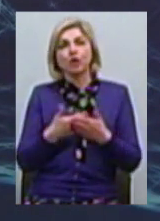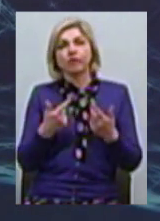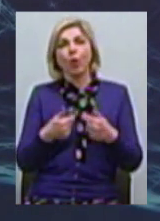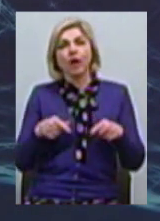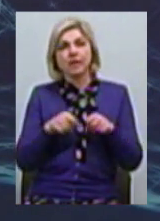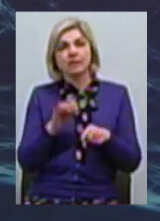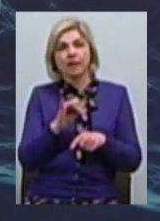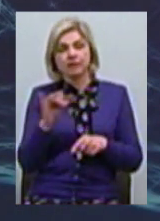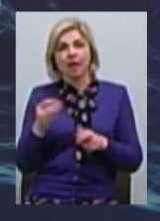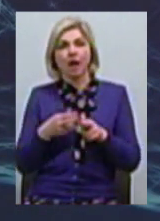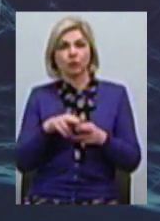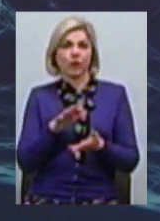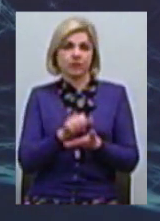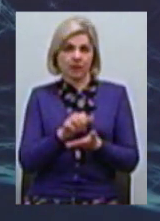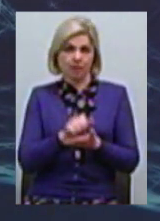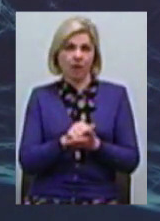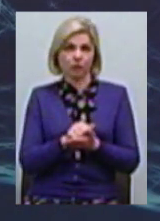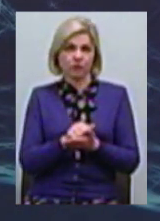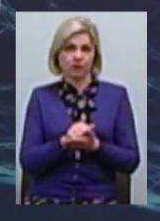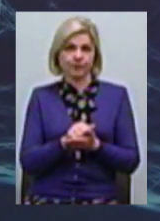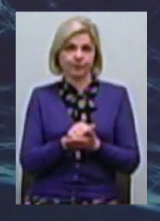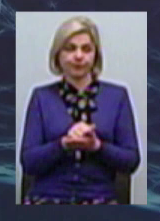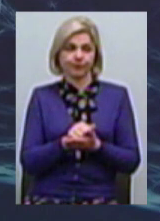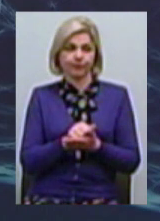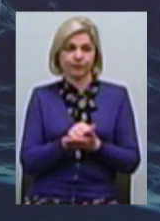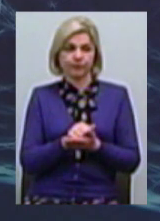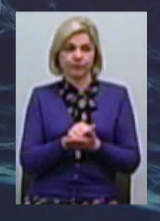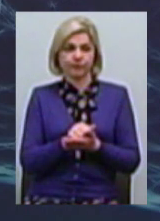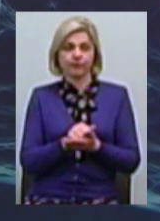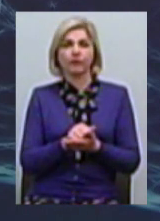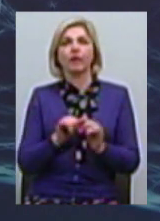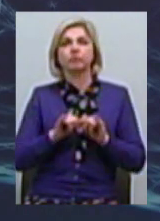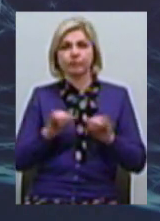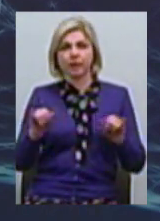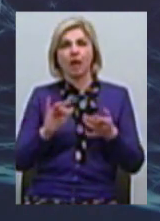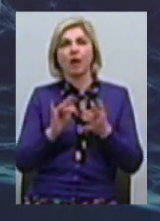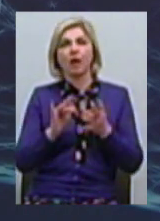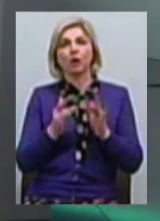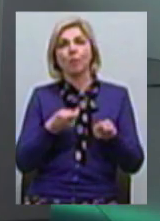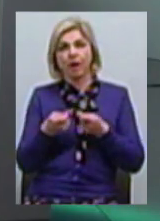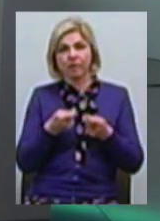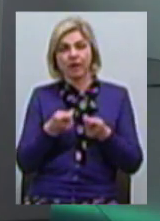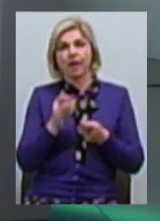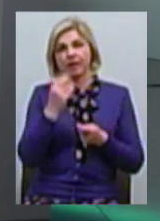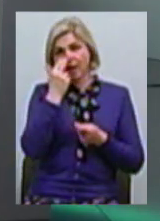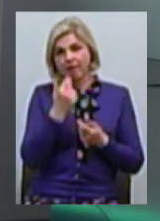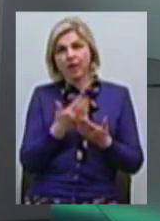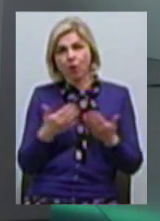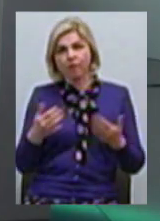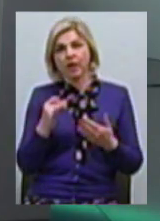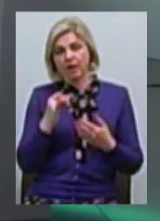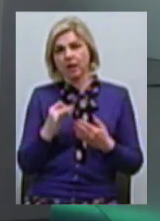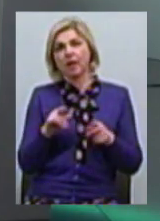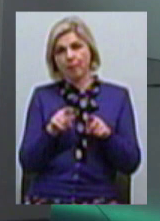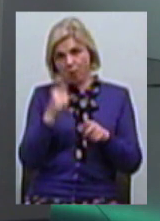которые занимаются продвижением электронного управления, дигитальных навыков и схожих